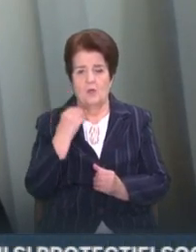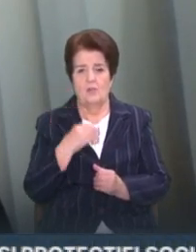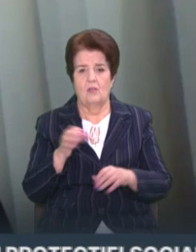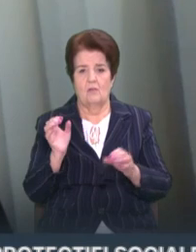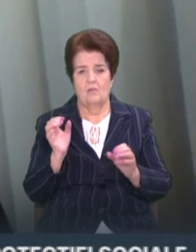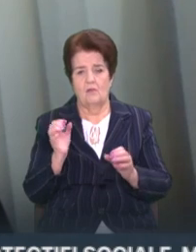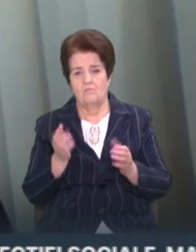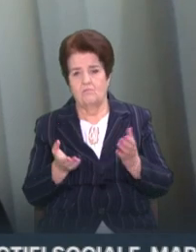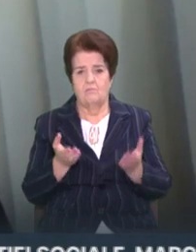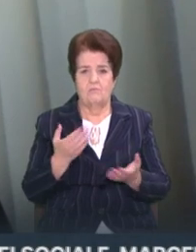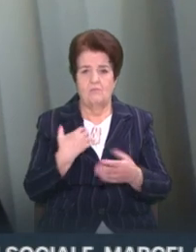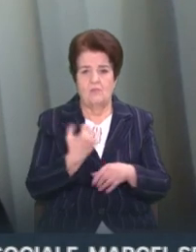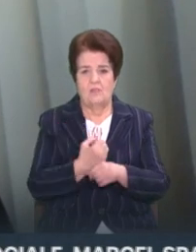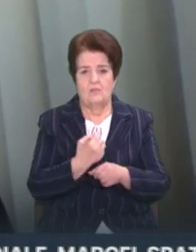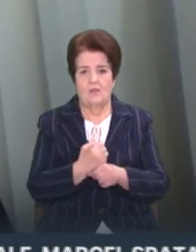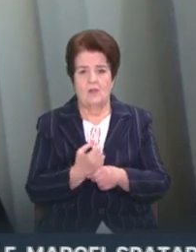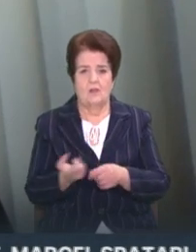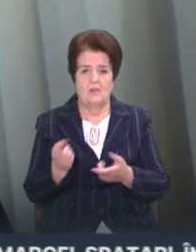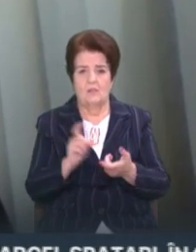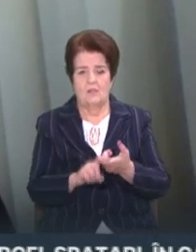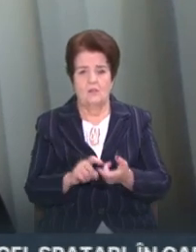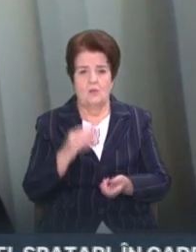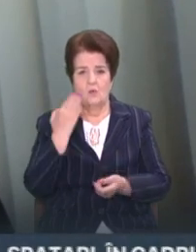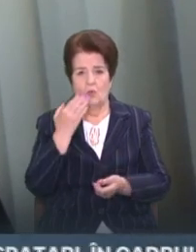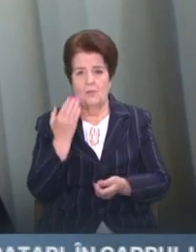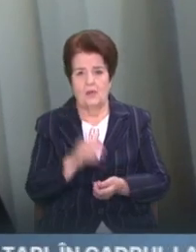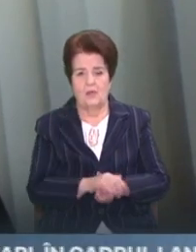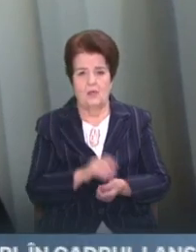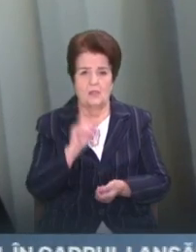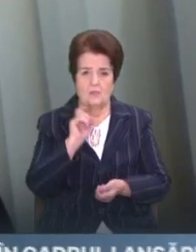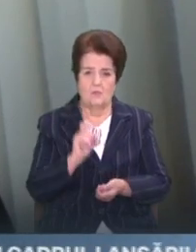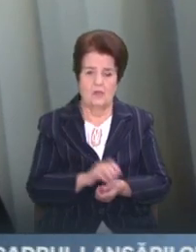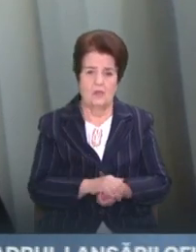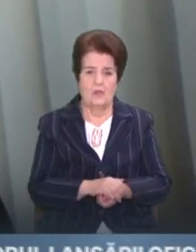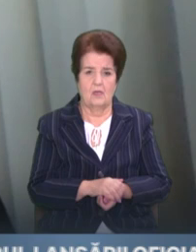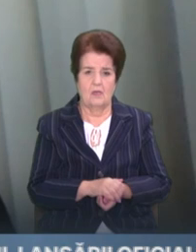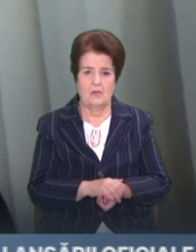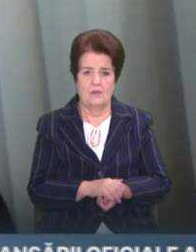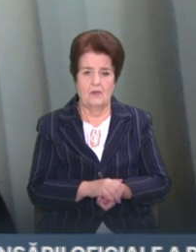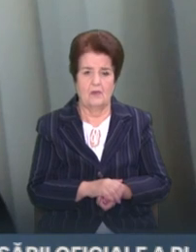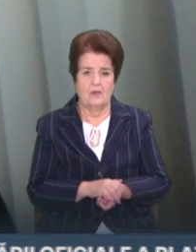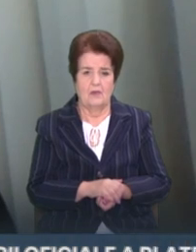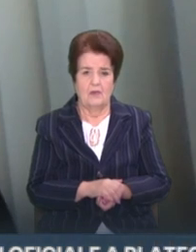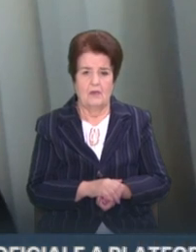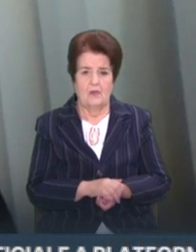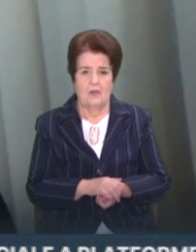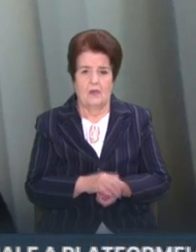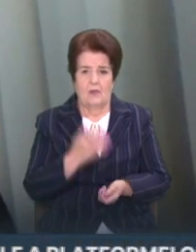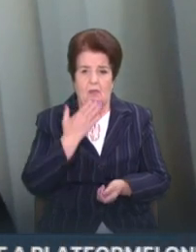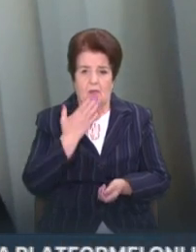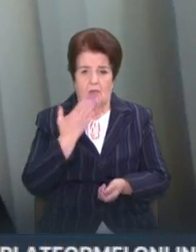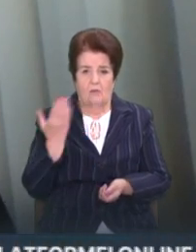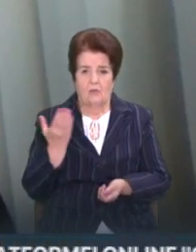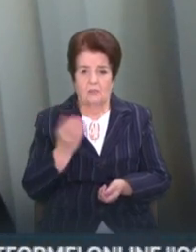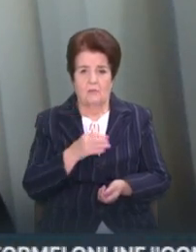oarecare măsură și de România, și de Ucraina, în situația în care în ultimii 30 de ani practic nu s-a